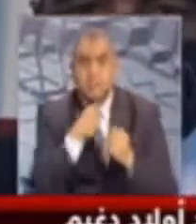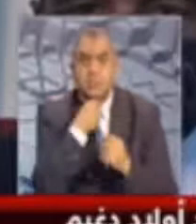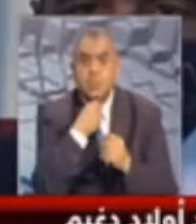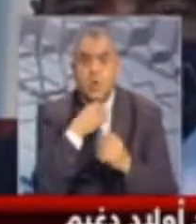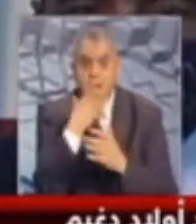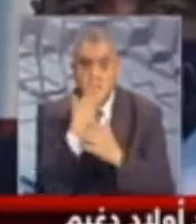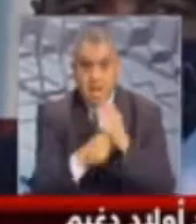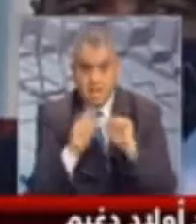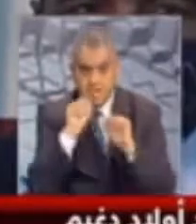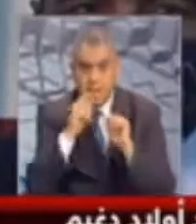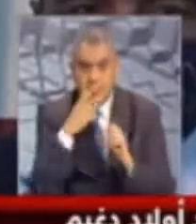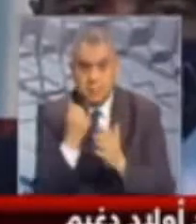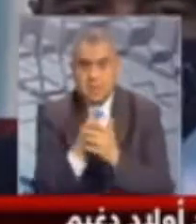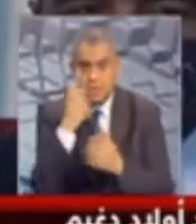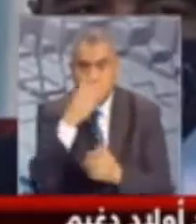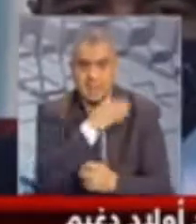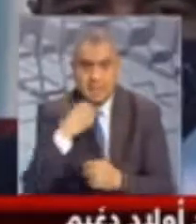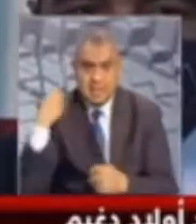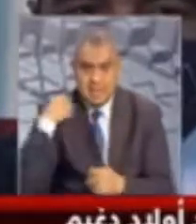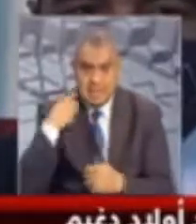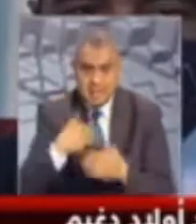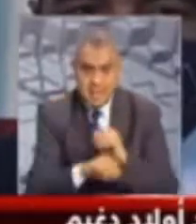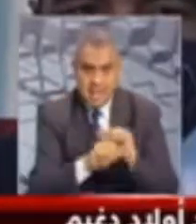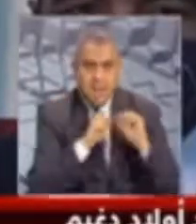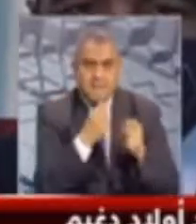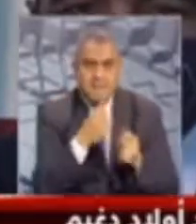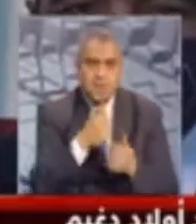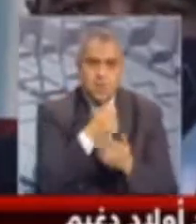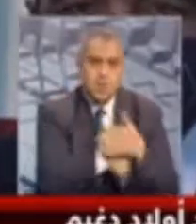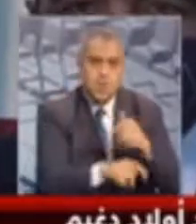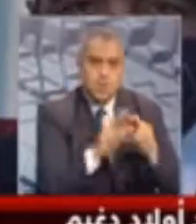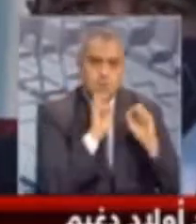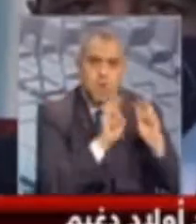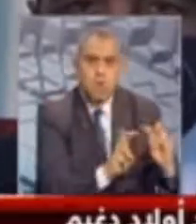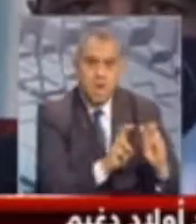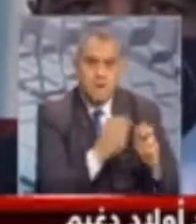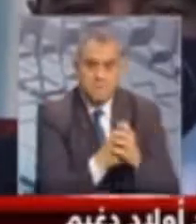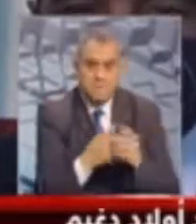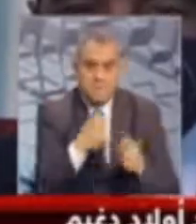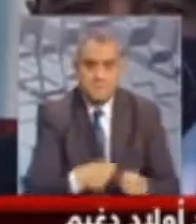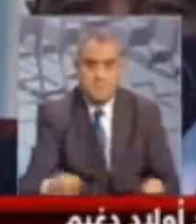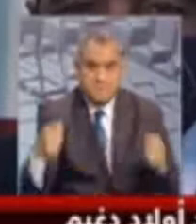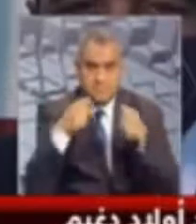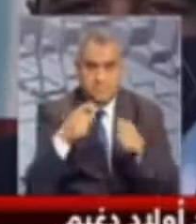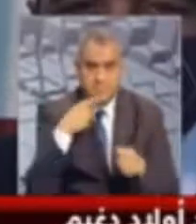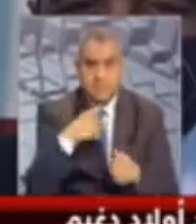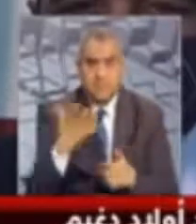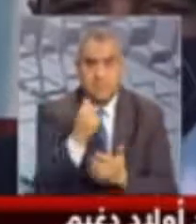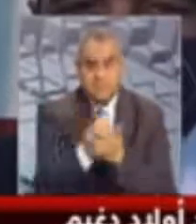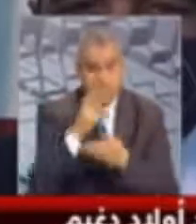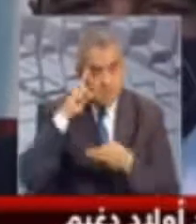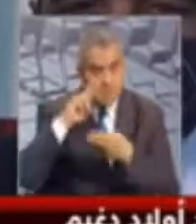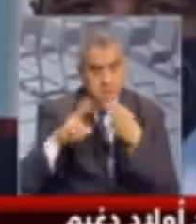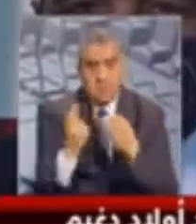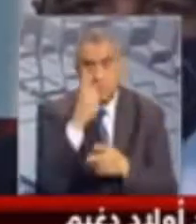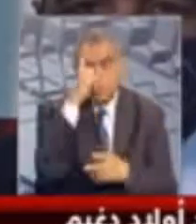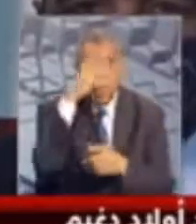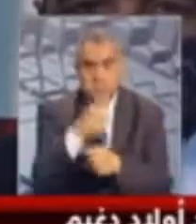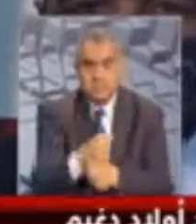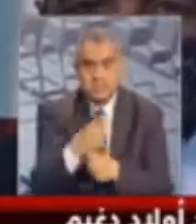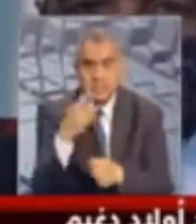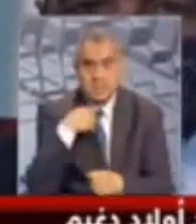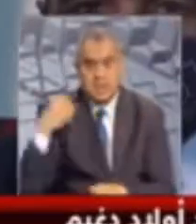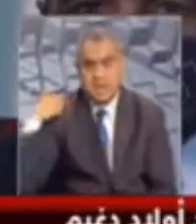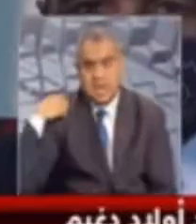من 3: صدقة جارية، والصدقة الجارية هي الصدقة المتجددة النفع. فصلى الله دوما وأبدا أن يجعل ذلك في